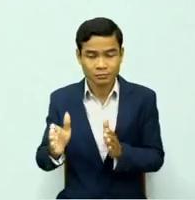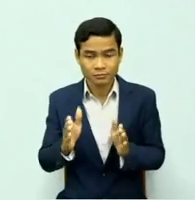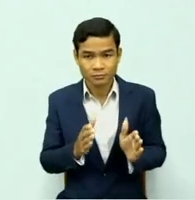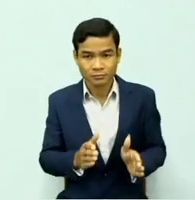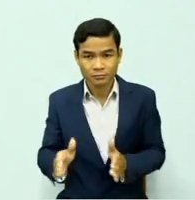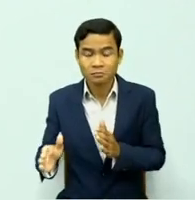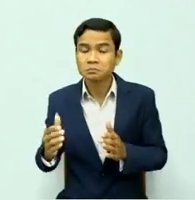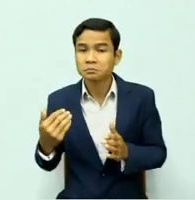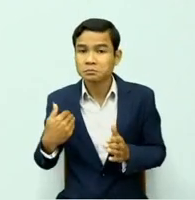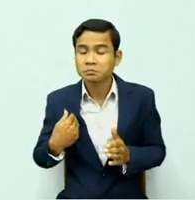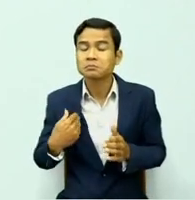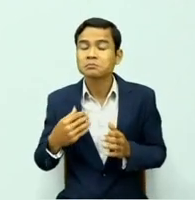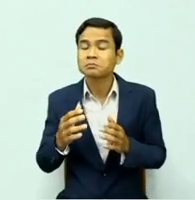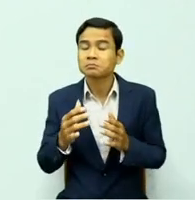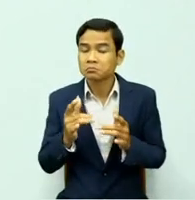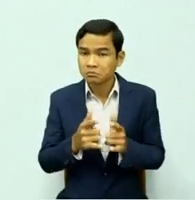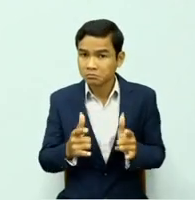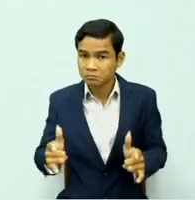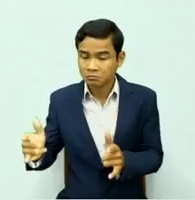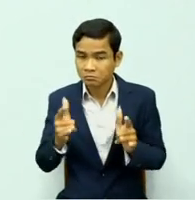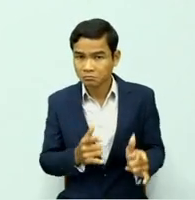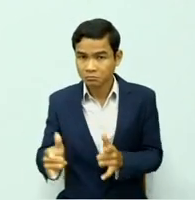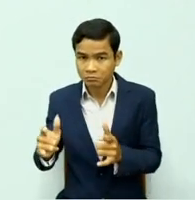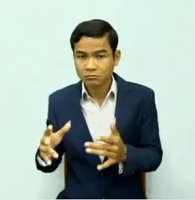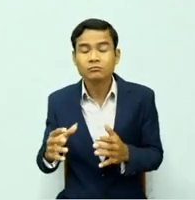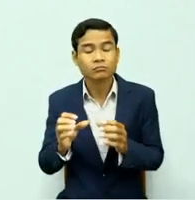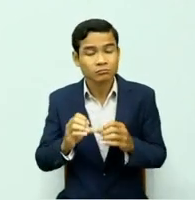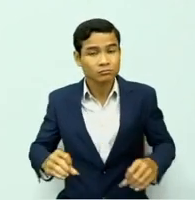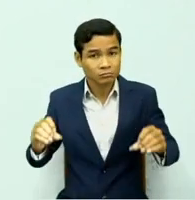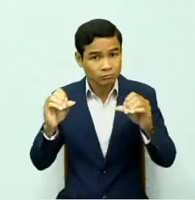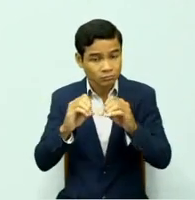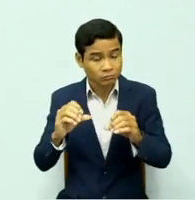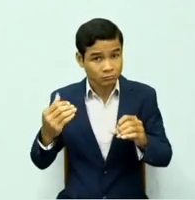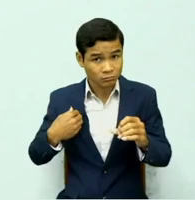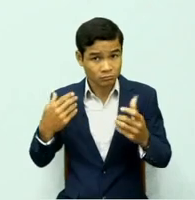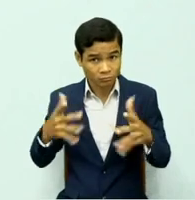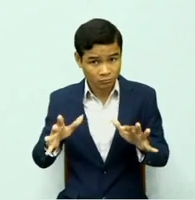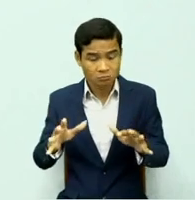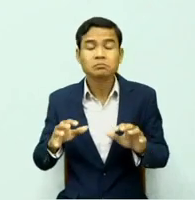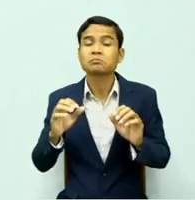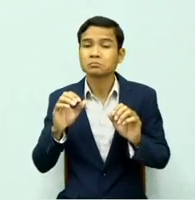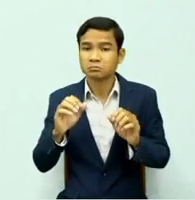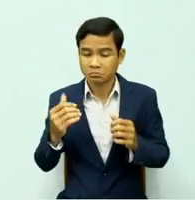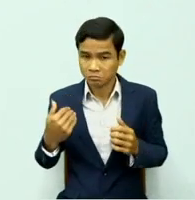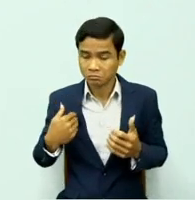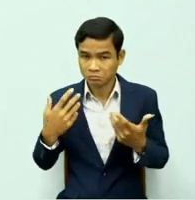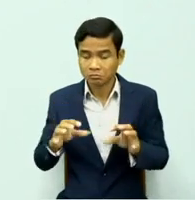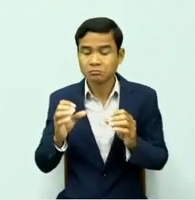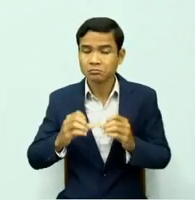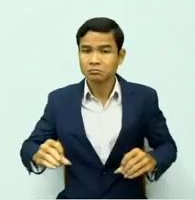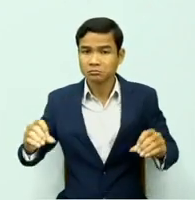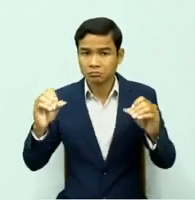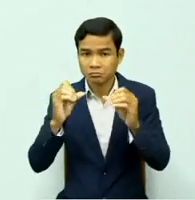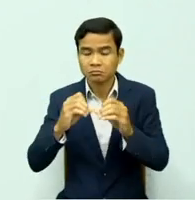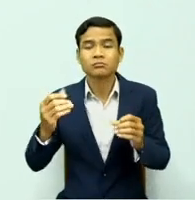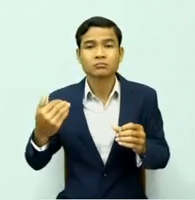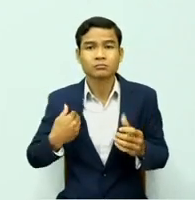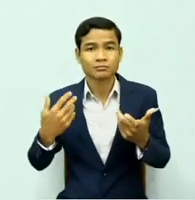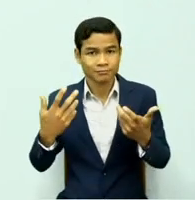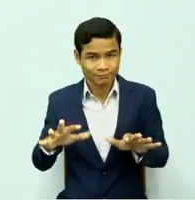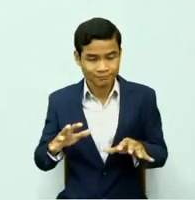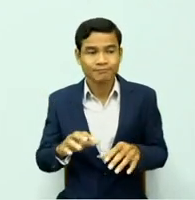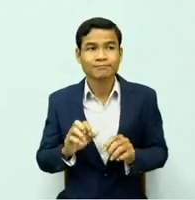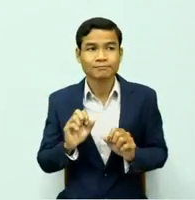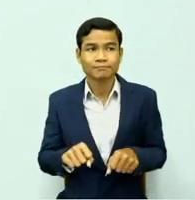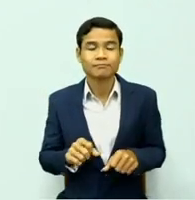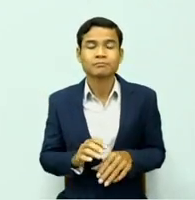មានរបៀបឬក៏មានលំនាំណាកូនចាគឺវាមានលំនាំហើយកូនណាចាលំនាំមួយហើ